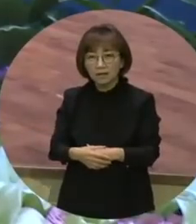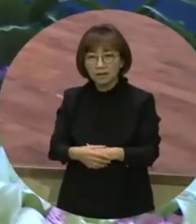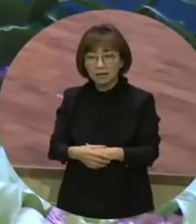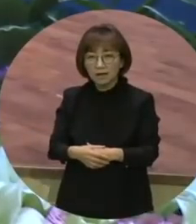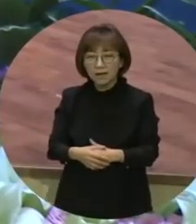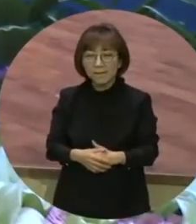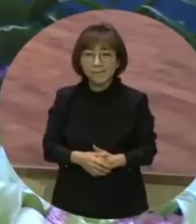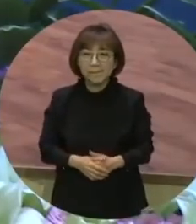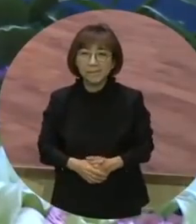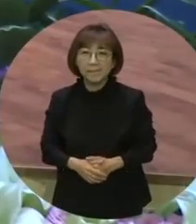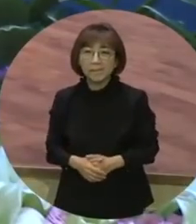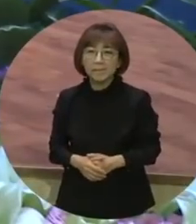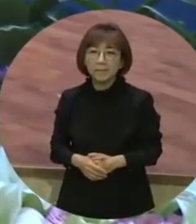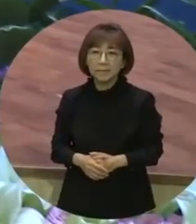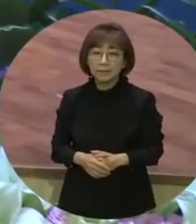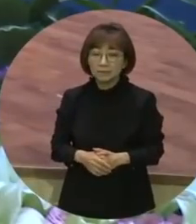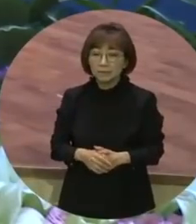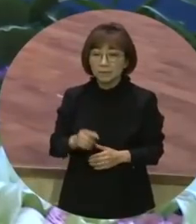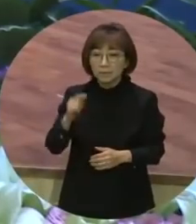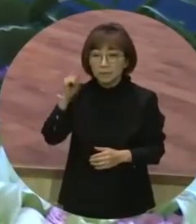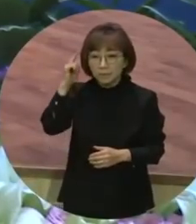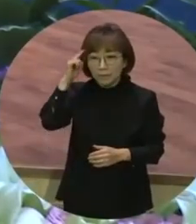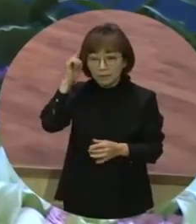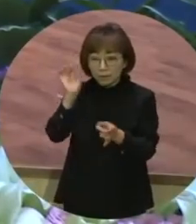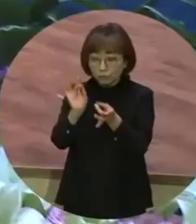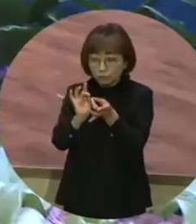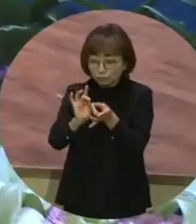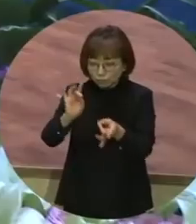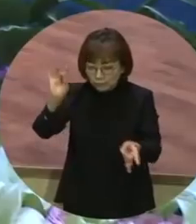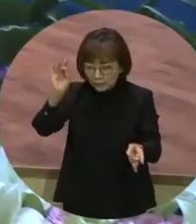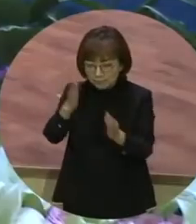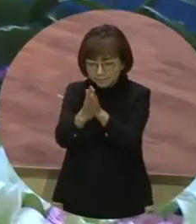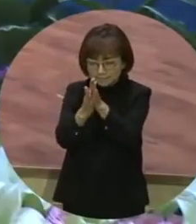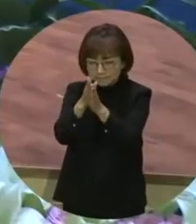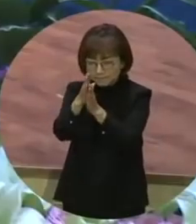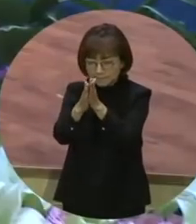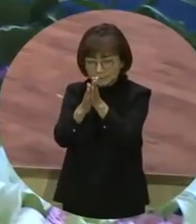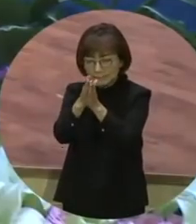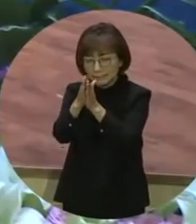심각하다는 겁니다. 우상을 섬기니까 본인들이 알 수가 없어요.